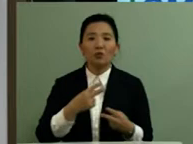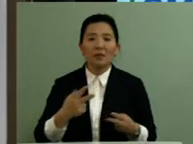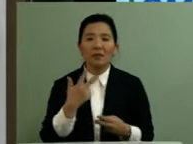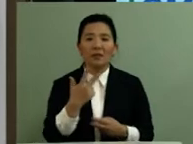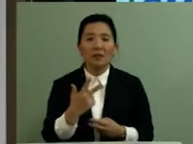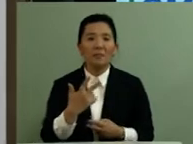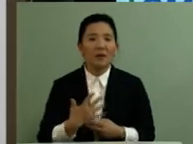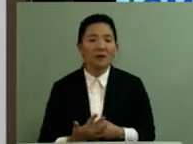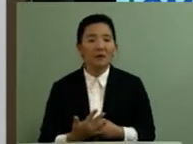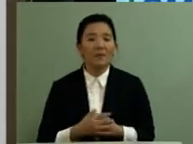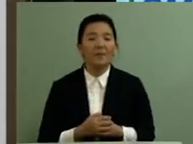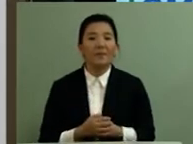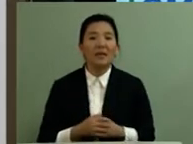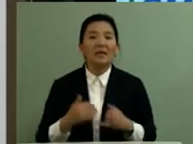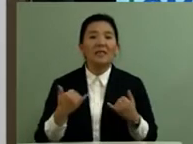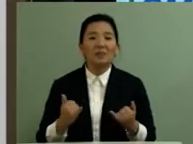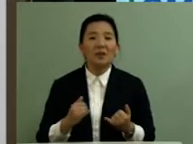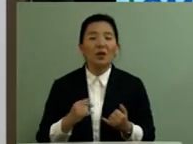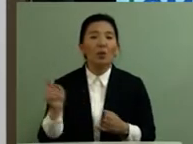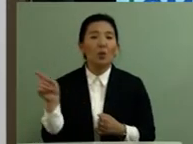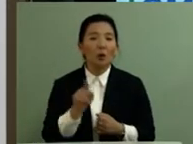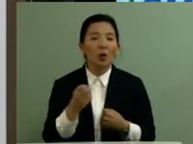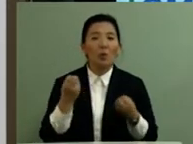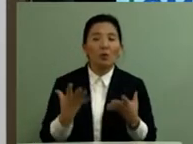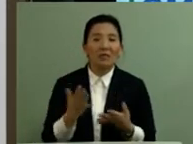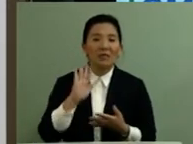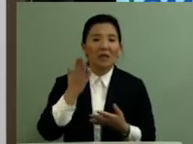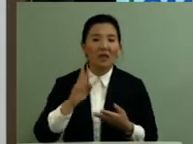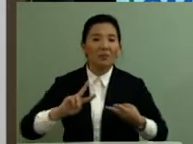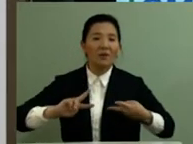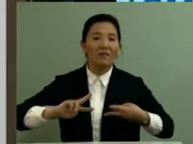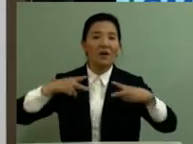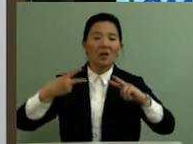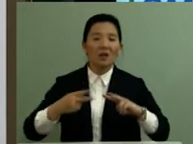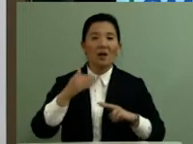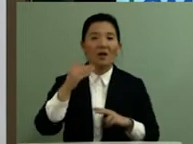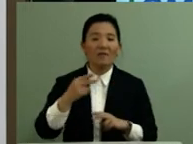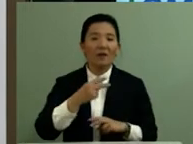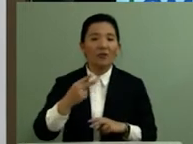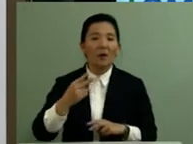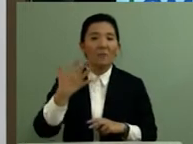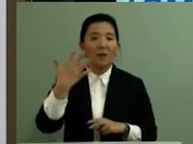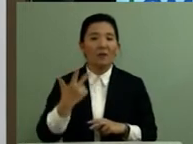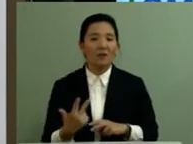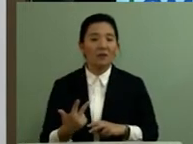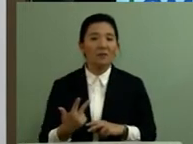3 пятых. Теперь мы дробь просто зеркально переворачиваем. F равно 5